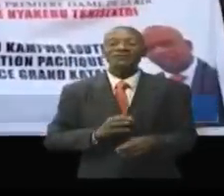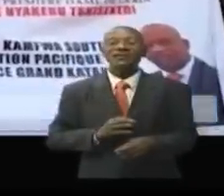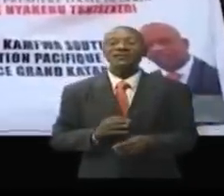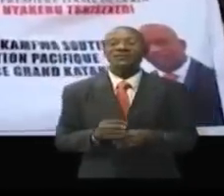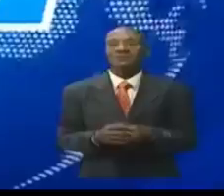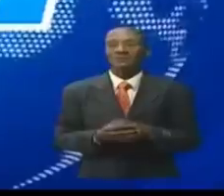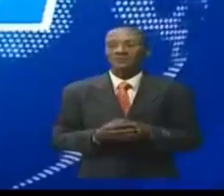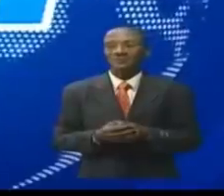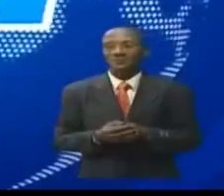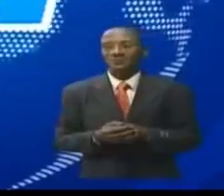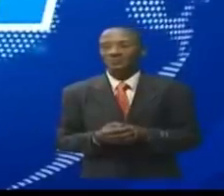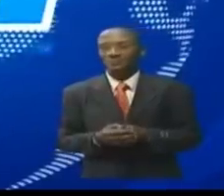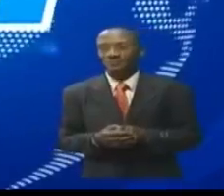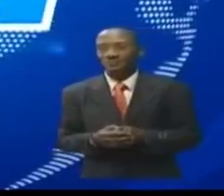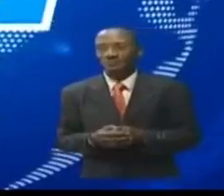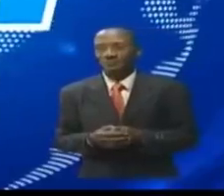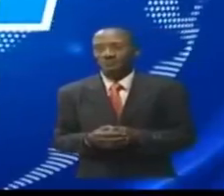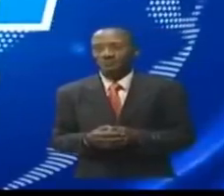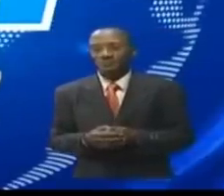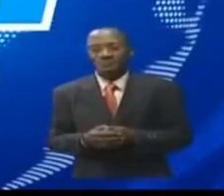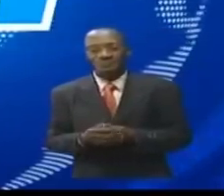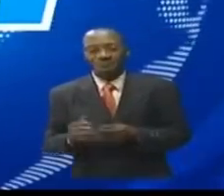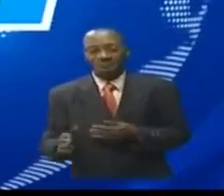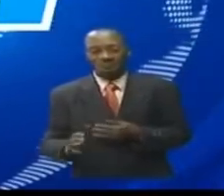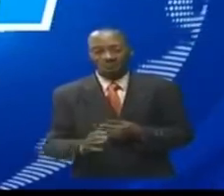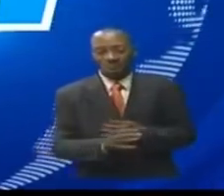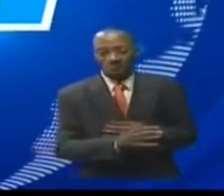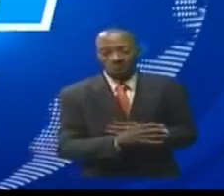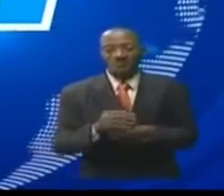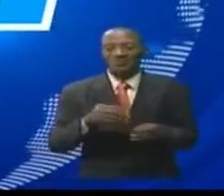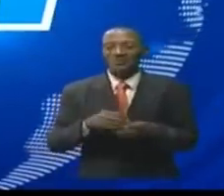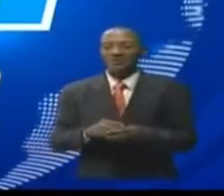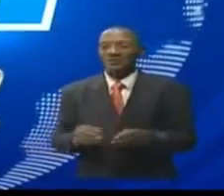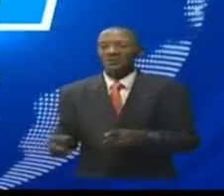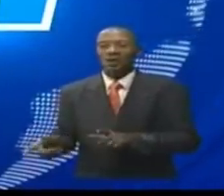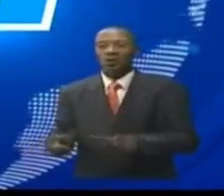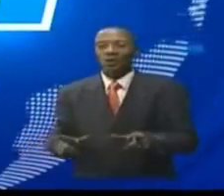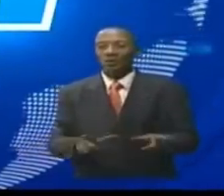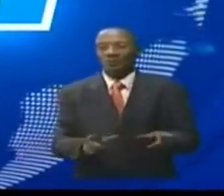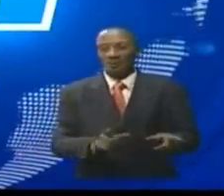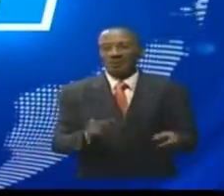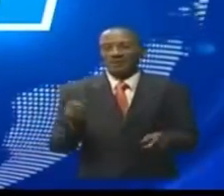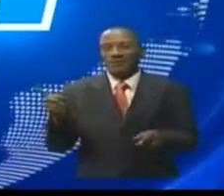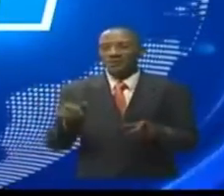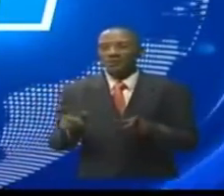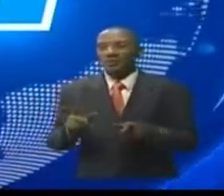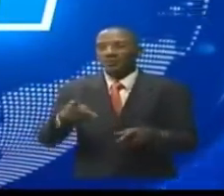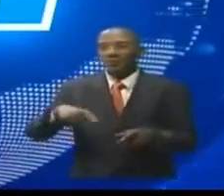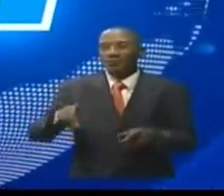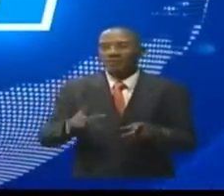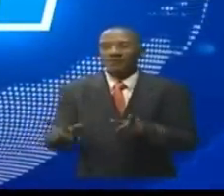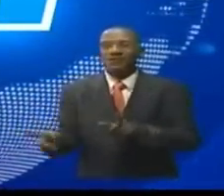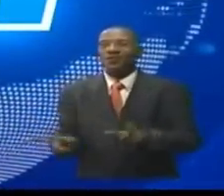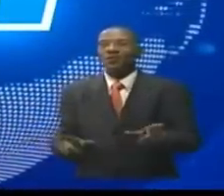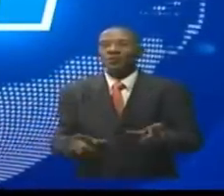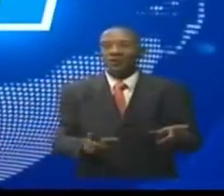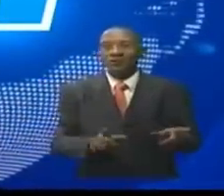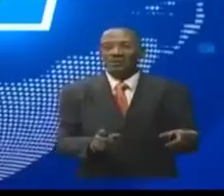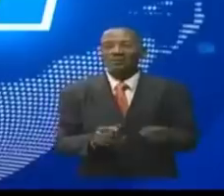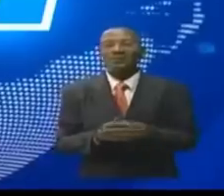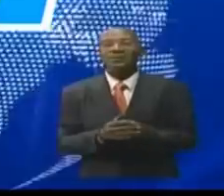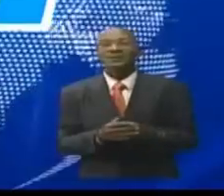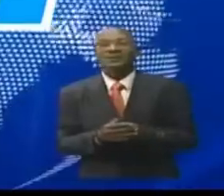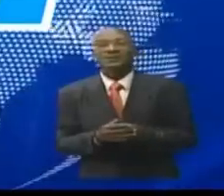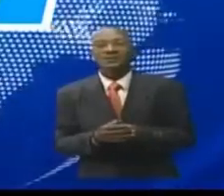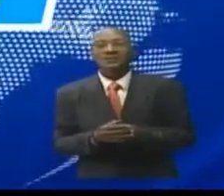Tshilombo. Et au Lualaba, dans le territoire de Mouchacha, des chantiers de réhabilitation des routes et la construction des